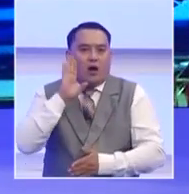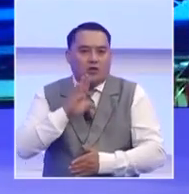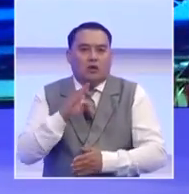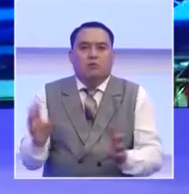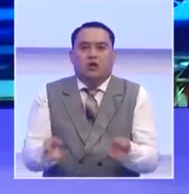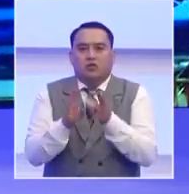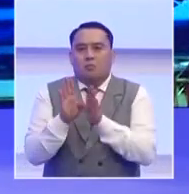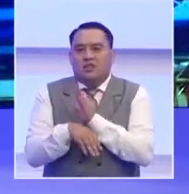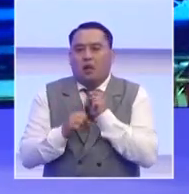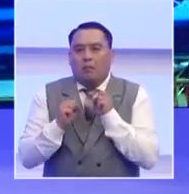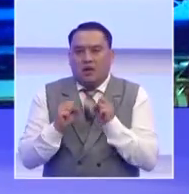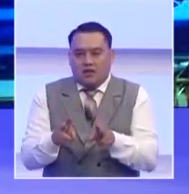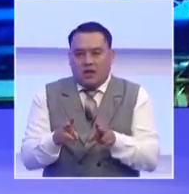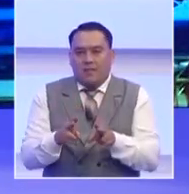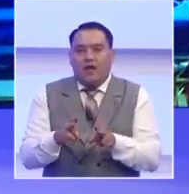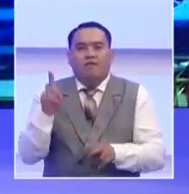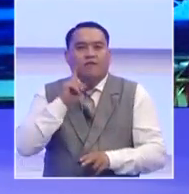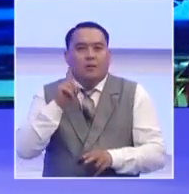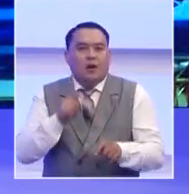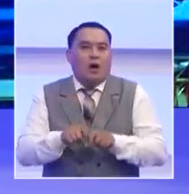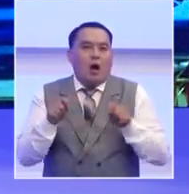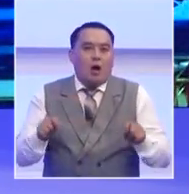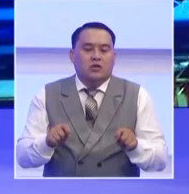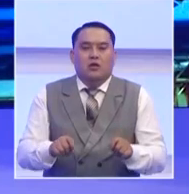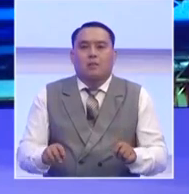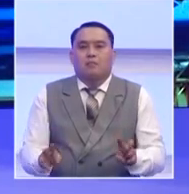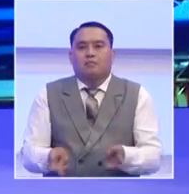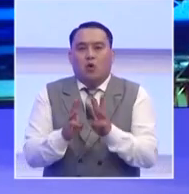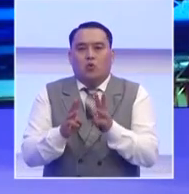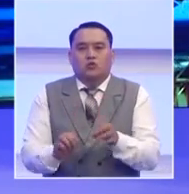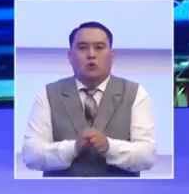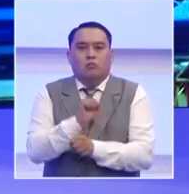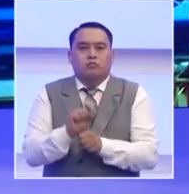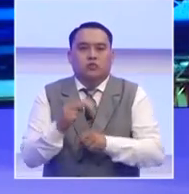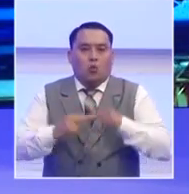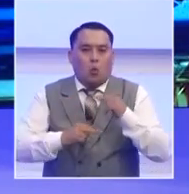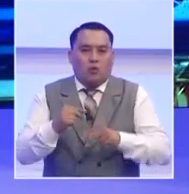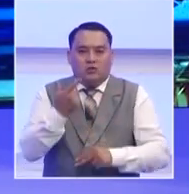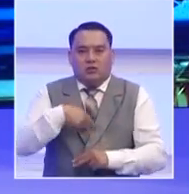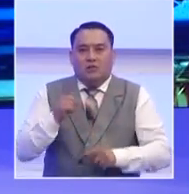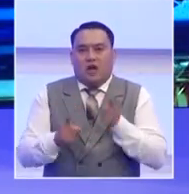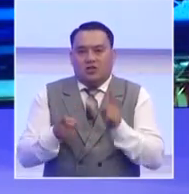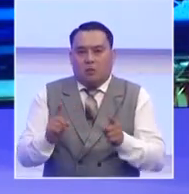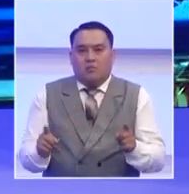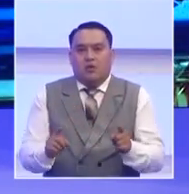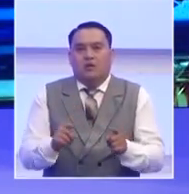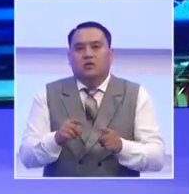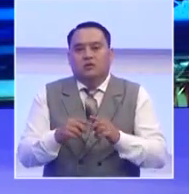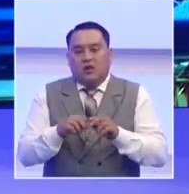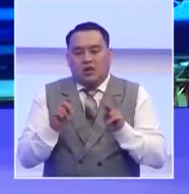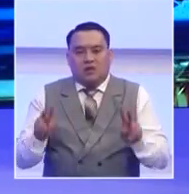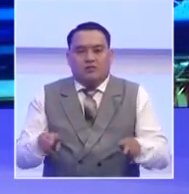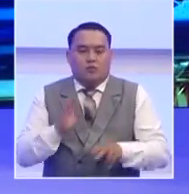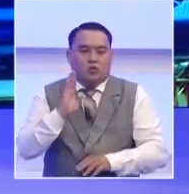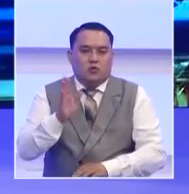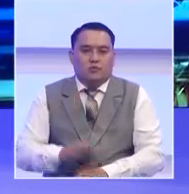и за пожарную безопасность. Пока что здесь открыли пожарный пост. В ближайшие годы будет построено и самое настоящее пожарное депо,